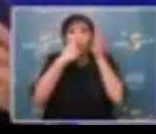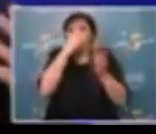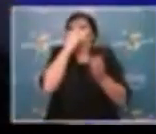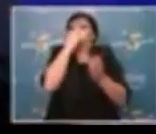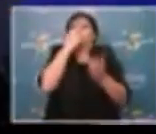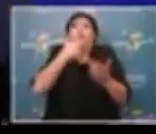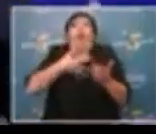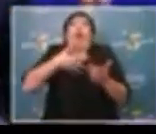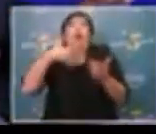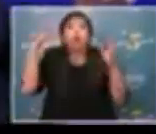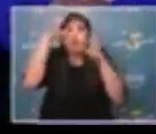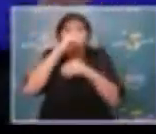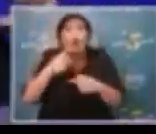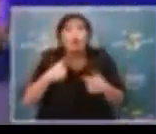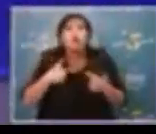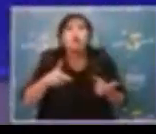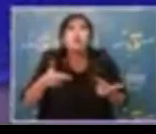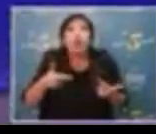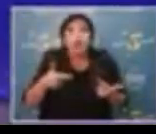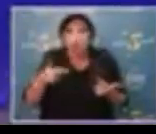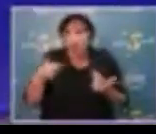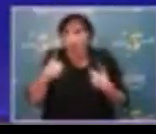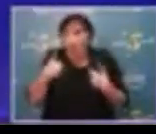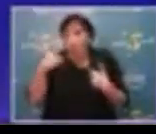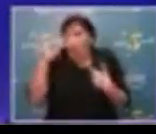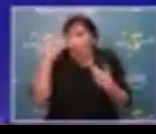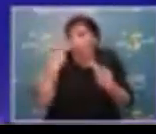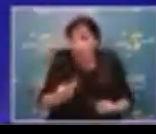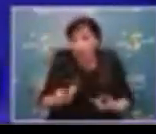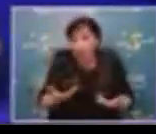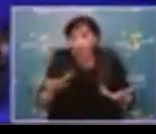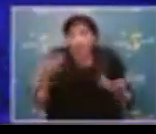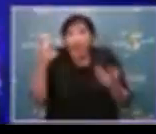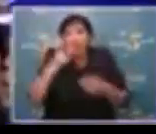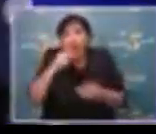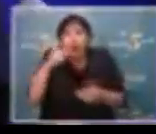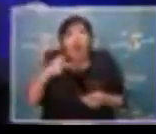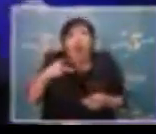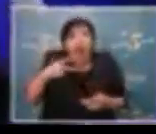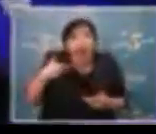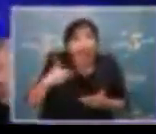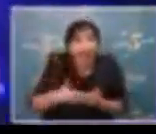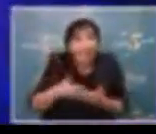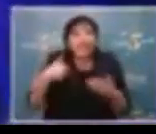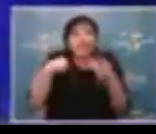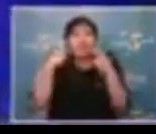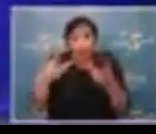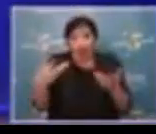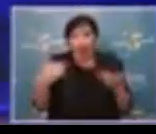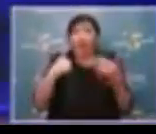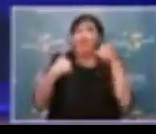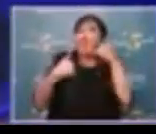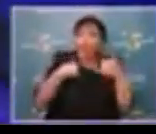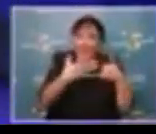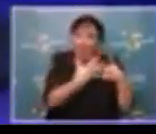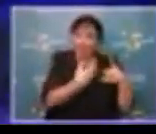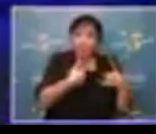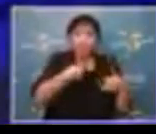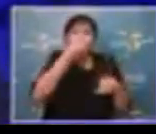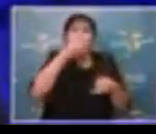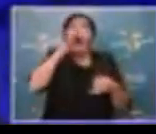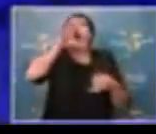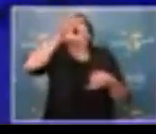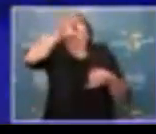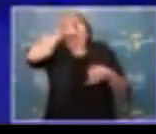le apnee notturne. Me ne sono accorto dopo anni. Dopo anni mi sono accorto, mi sono registrato col telefonino. Oh,